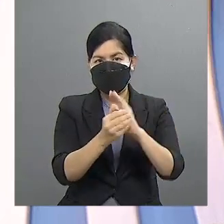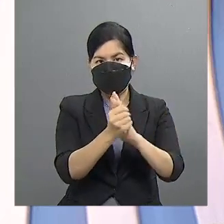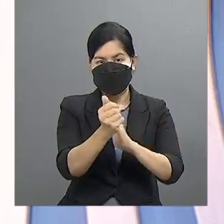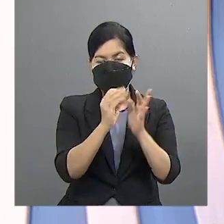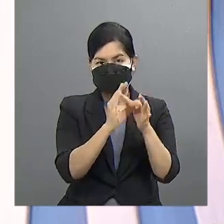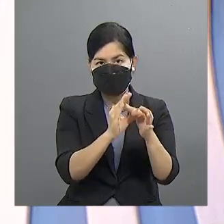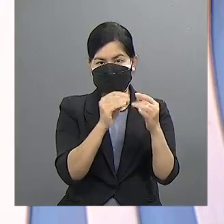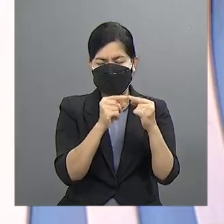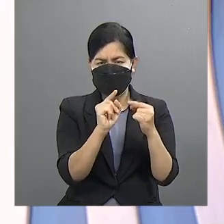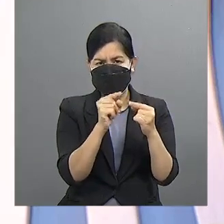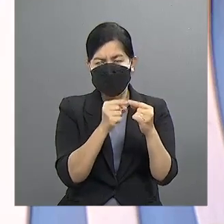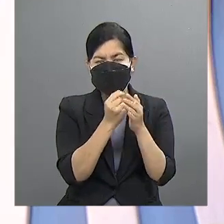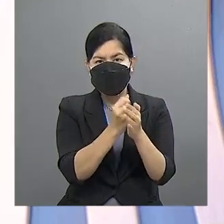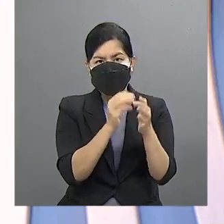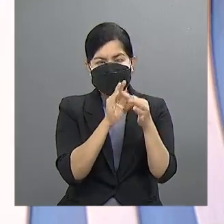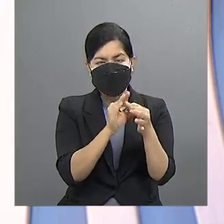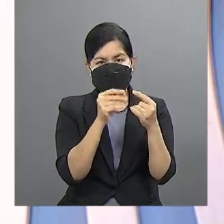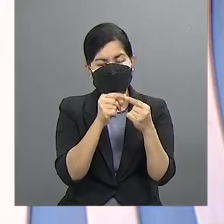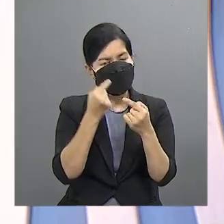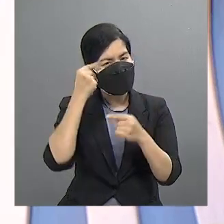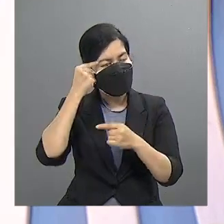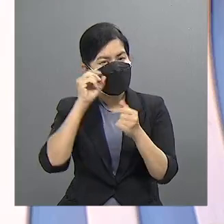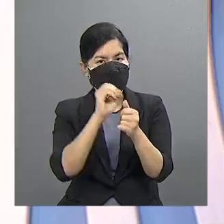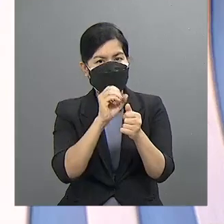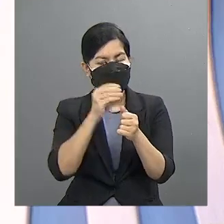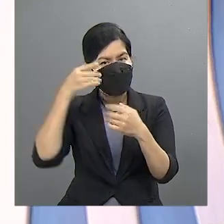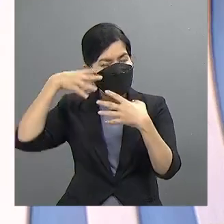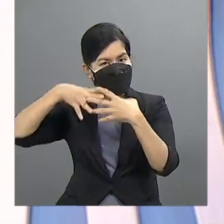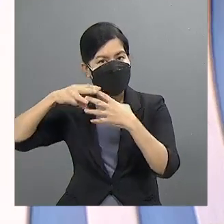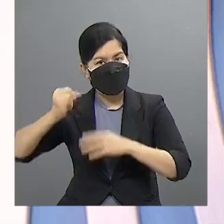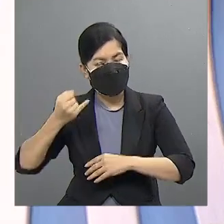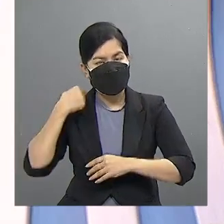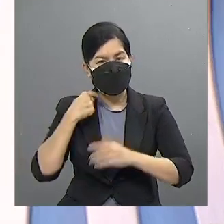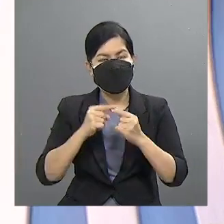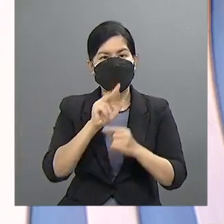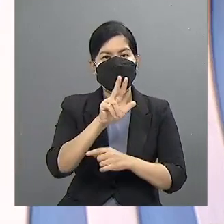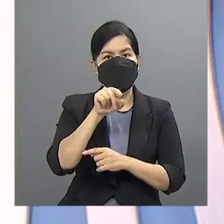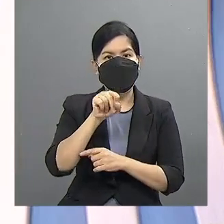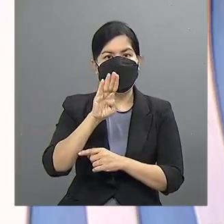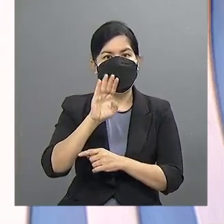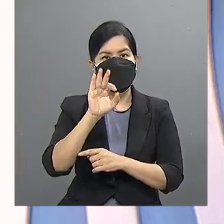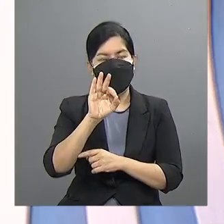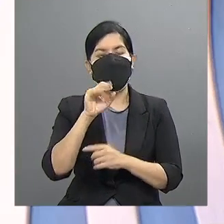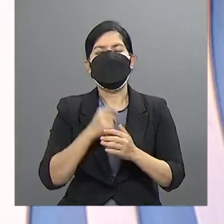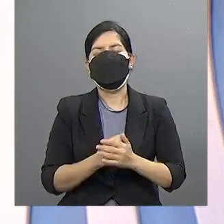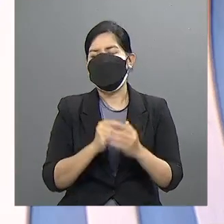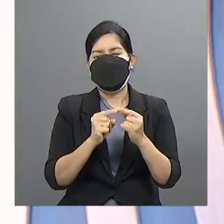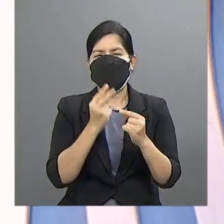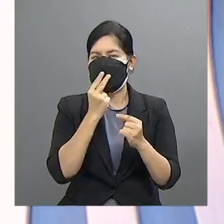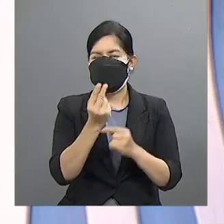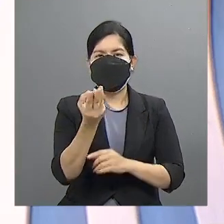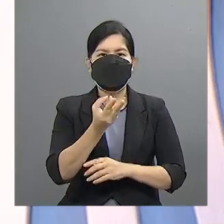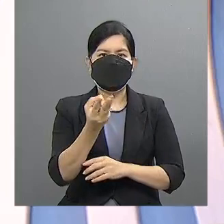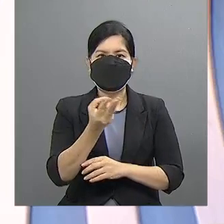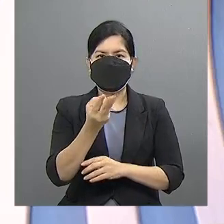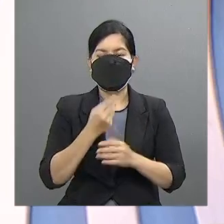ตเวชนะคะเพียงแค่ 3.49 คนต่อประชากรไทย 100,000 คนซึ่งถือว่าเป็นตัวเลขที่น้อยมากๆนะคะสิ่งหนึ่ง